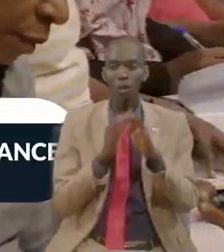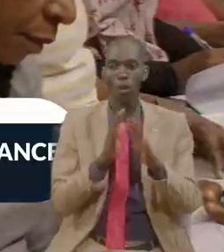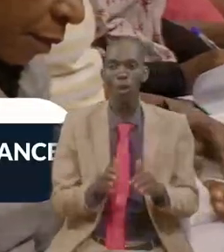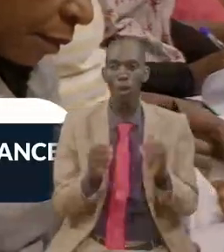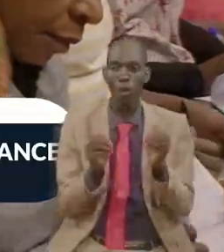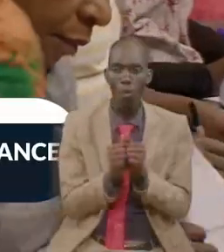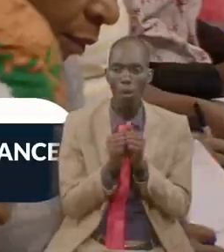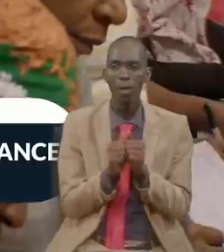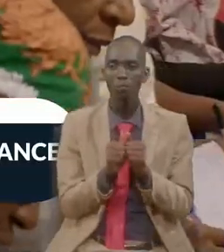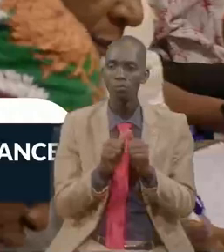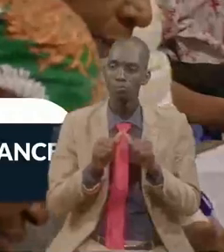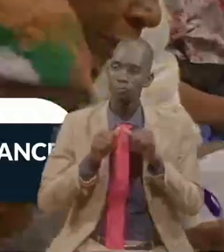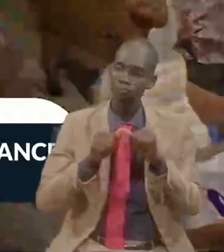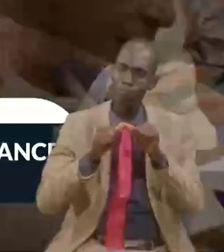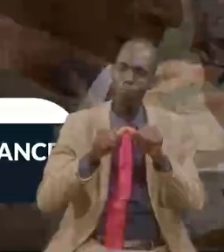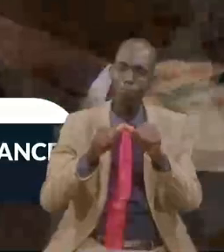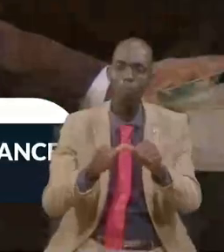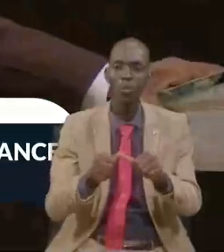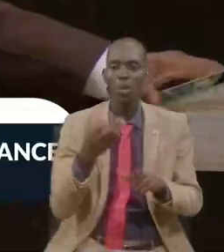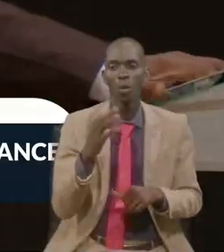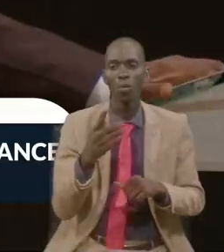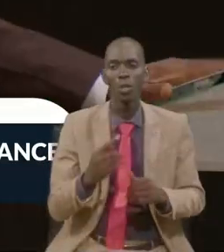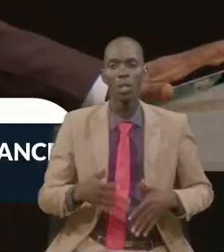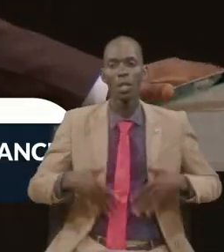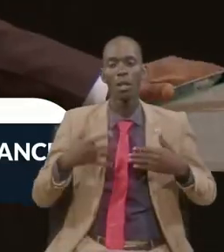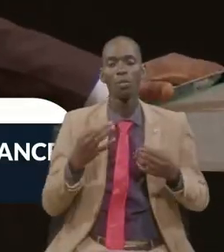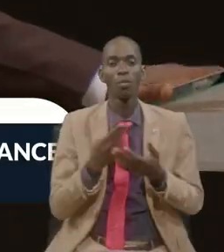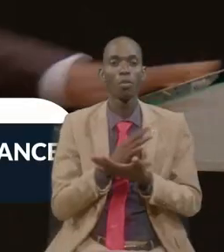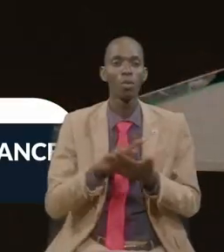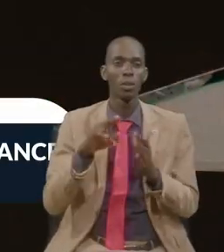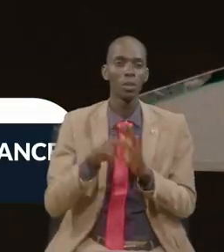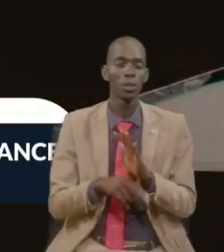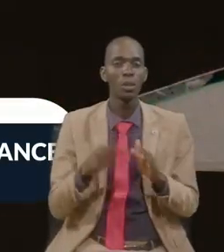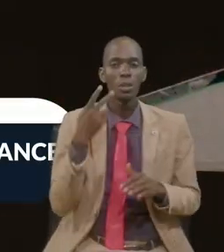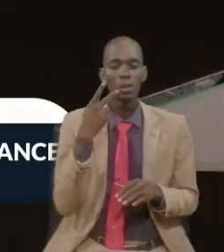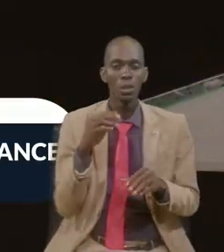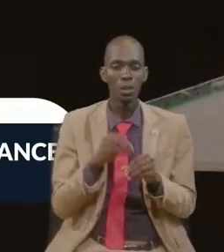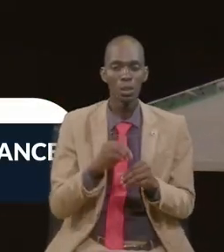persévérance de la vie de piété.